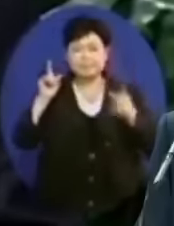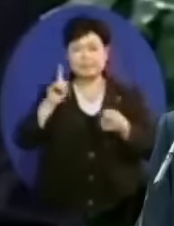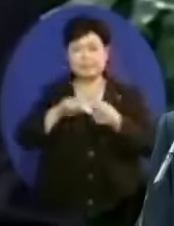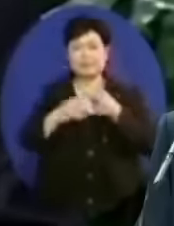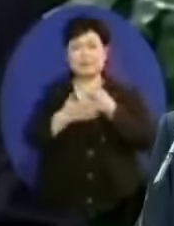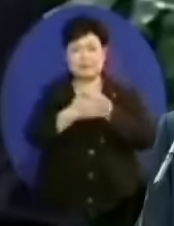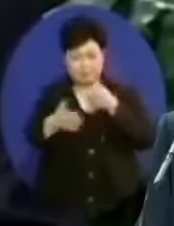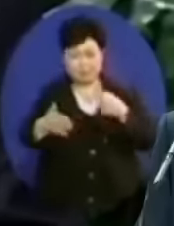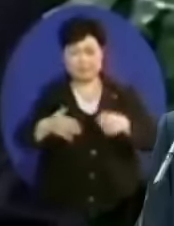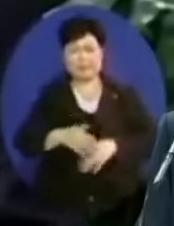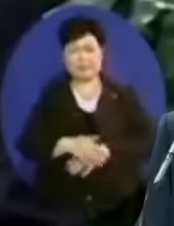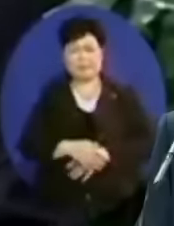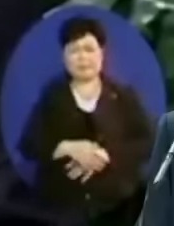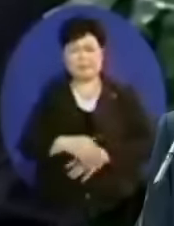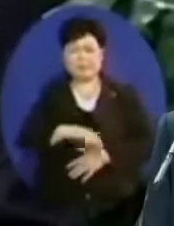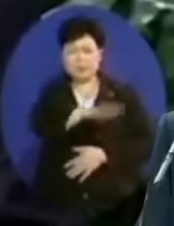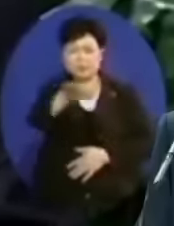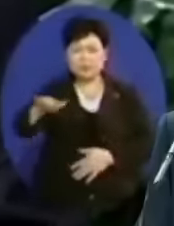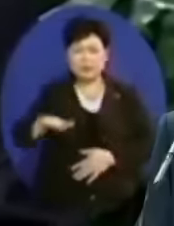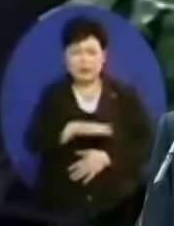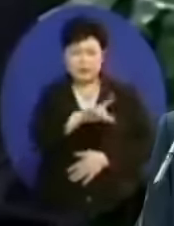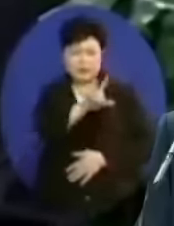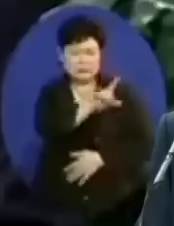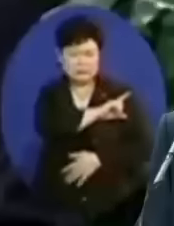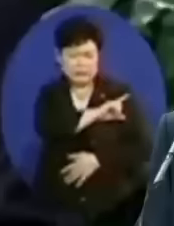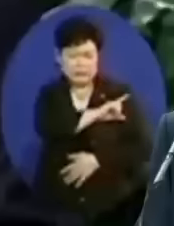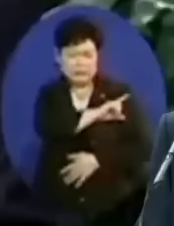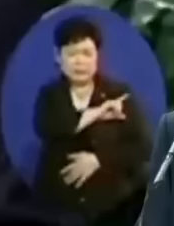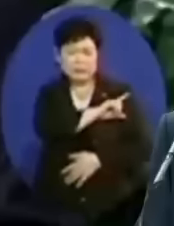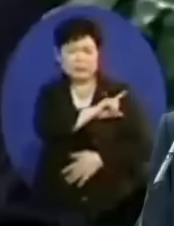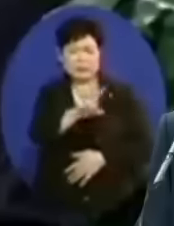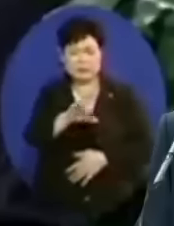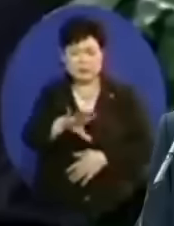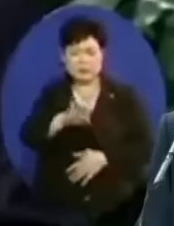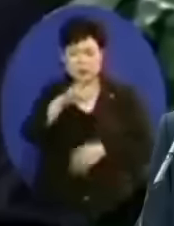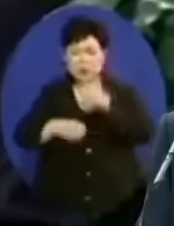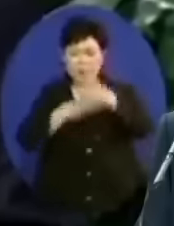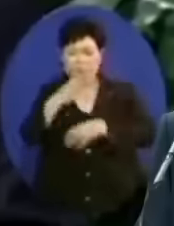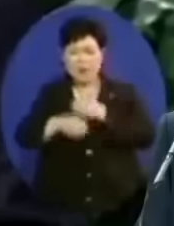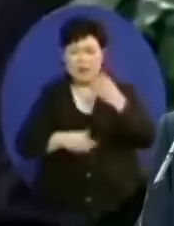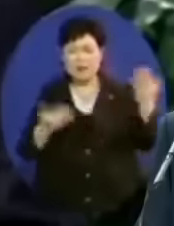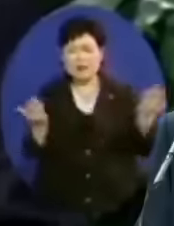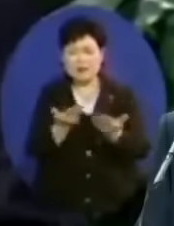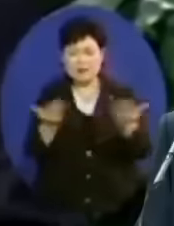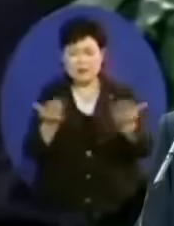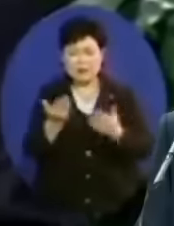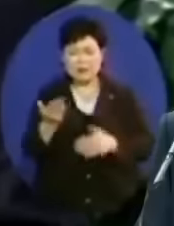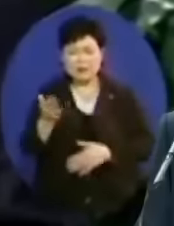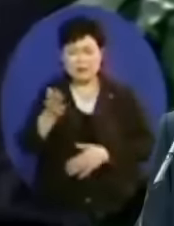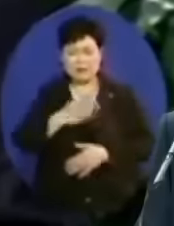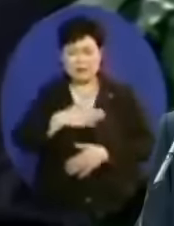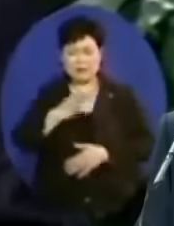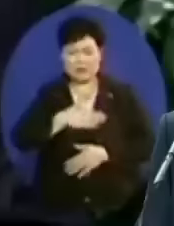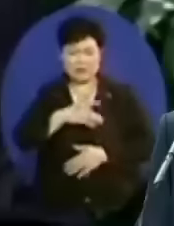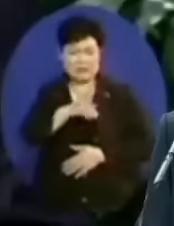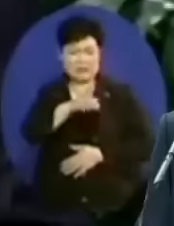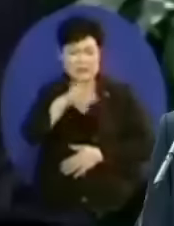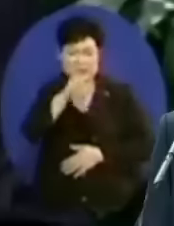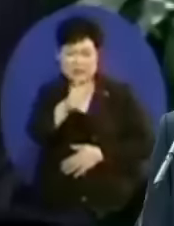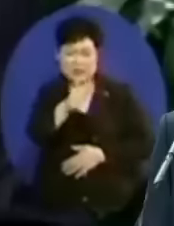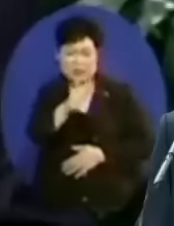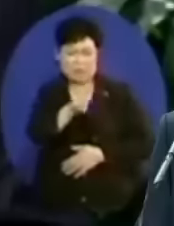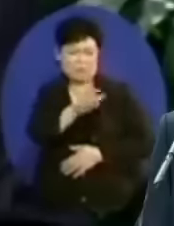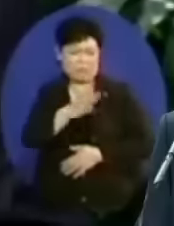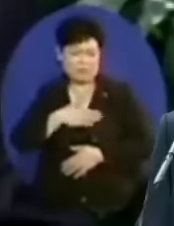하기 때문인 것입니다. 우리가 제일 먼저 회개할 것은 자기를 우상화하는 죄를 회개해야